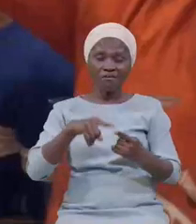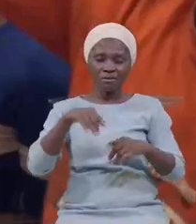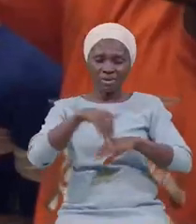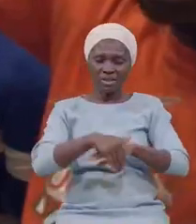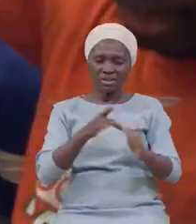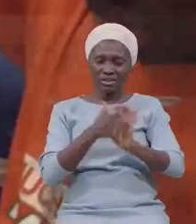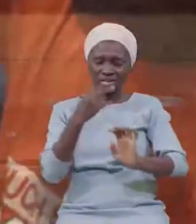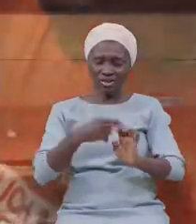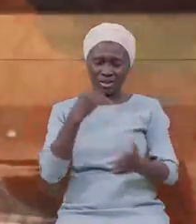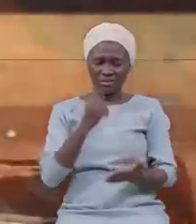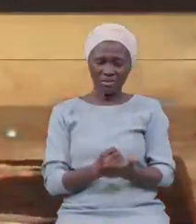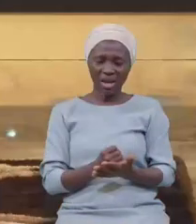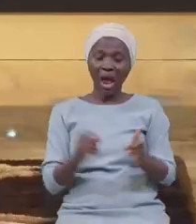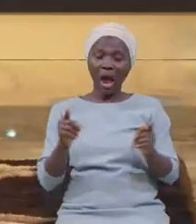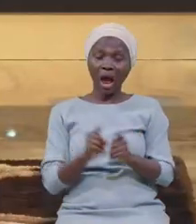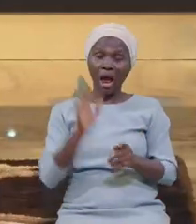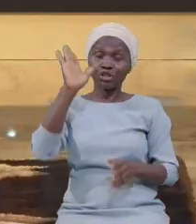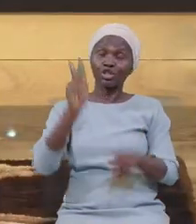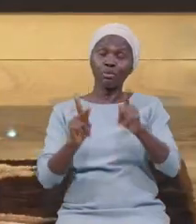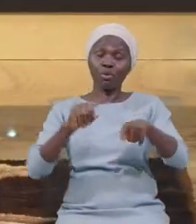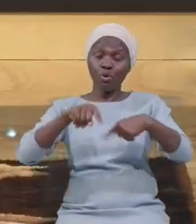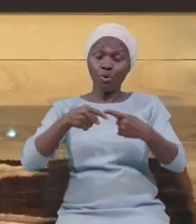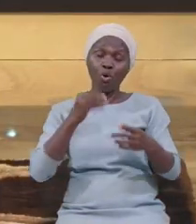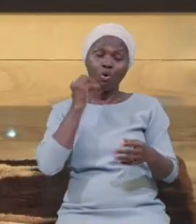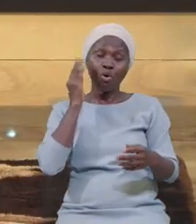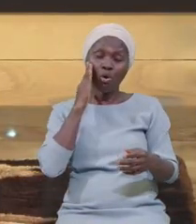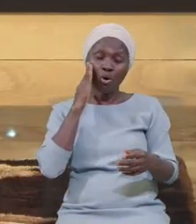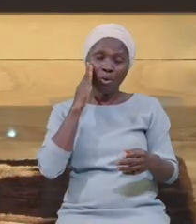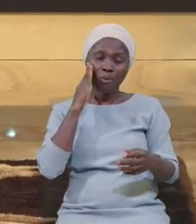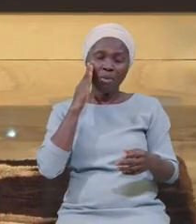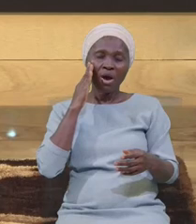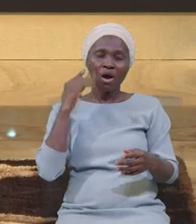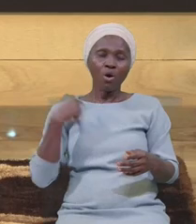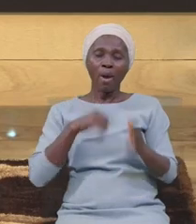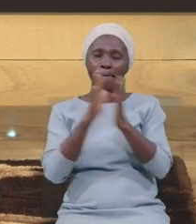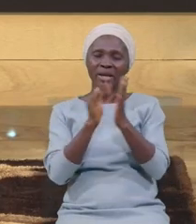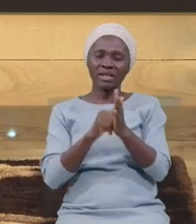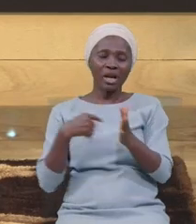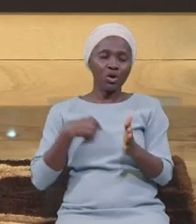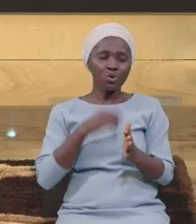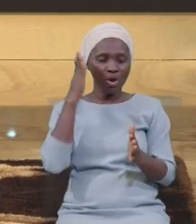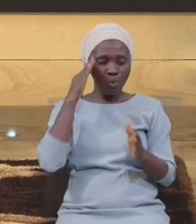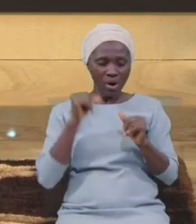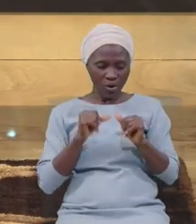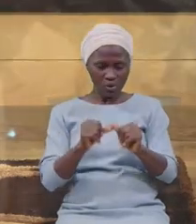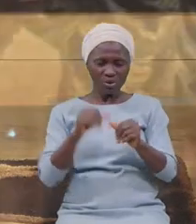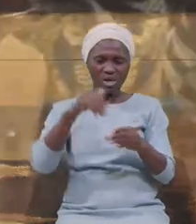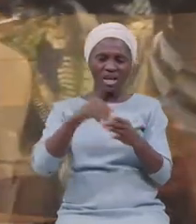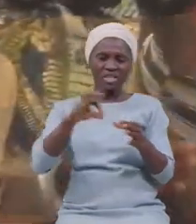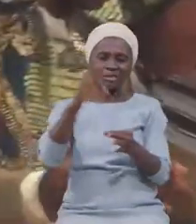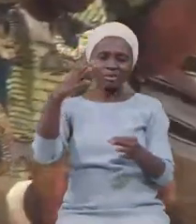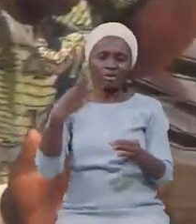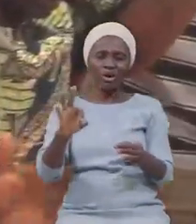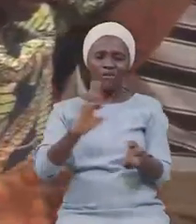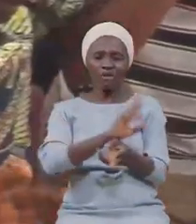Jésus. Comme ton peuple rentre à la maison, je prie que nous allons continuer dans l'esprit de repentance.